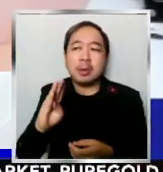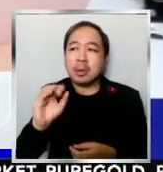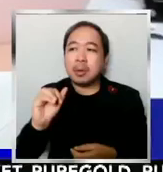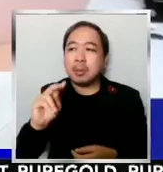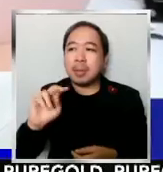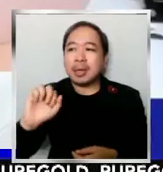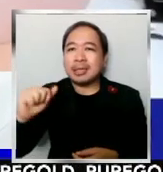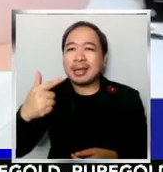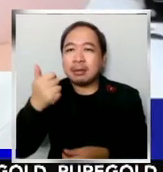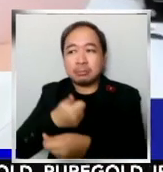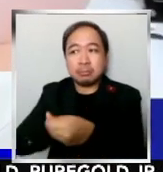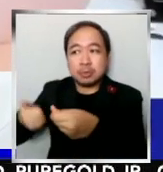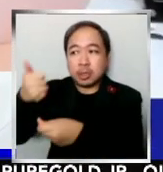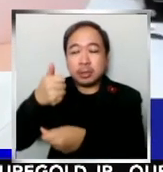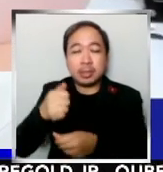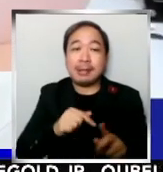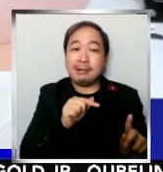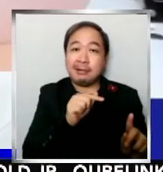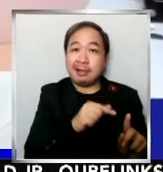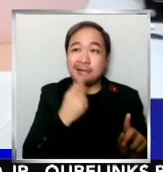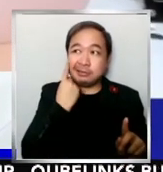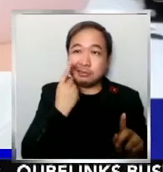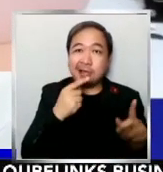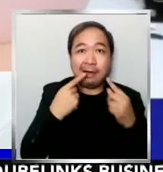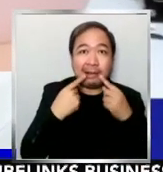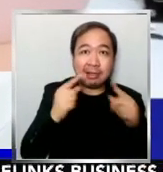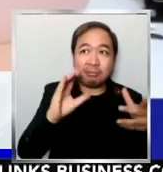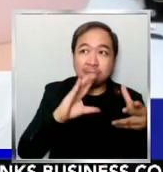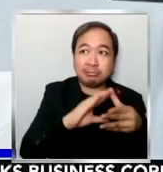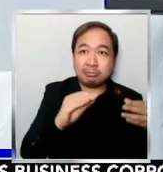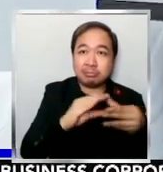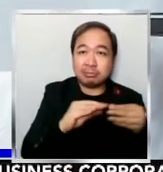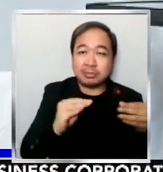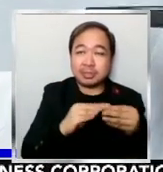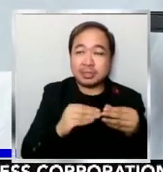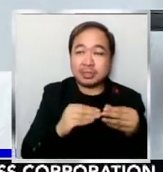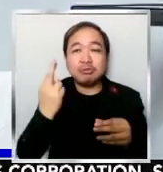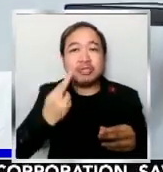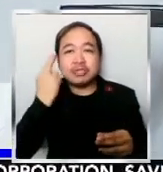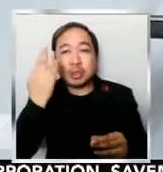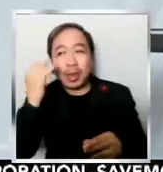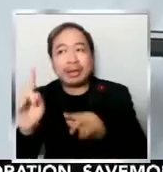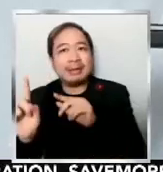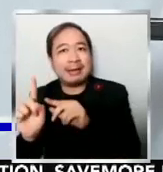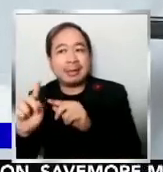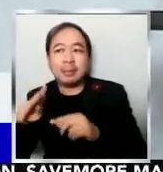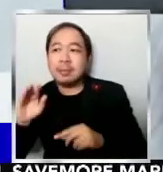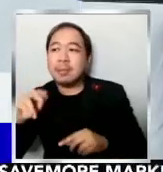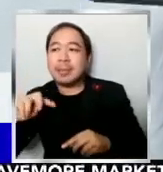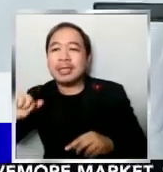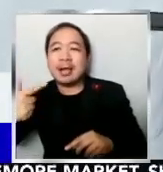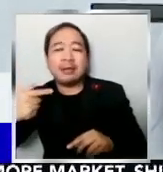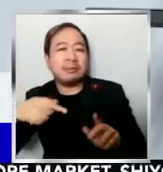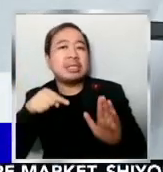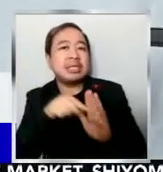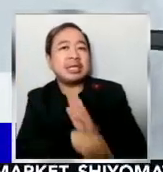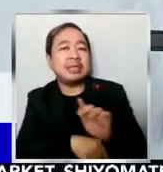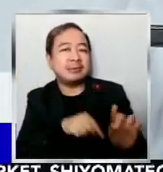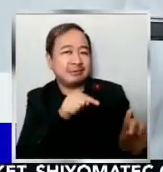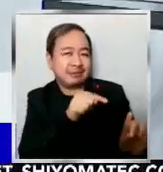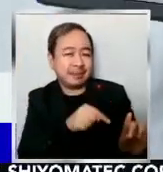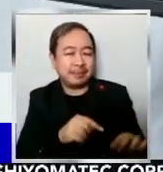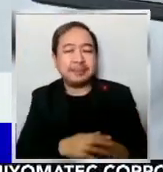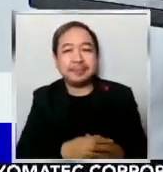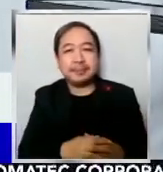ni Lapid, ang siya raw mitya, kaya siya umulo ipinapatay ni Bantag. Si Percy Lapid nagpunta sa bahay niya sa